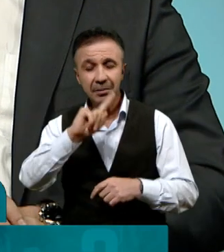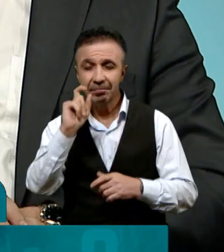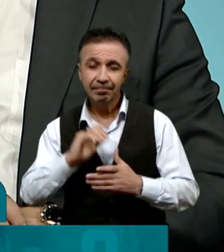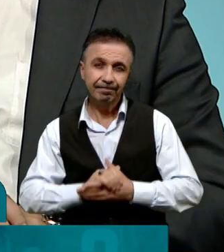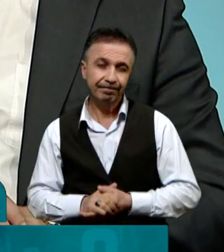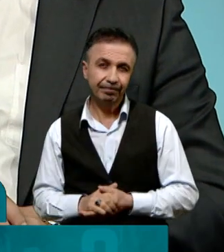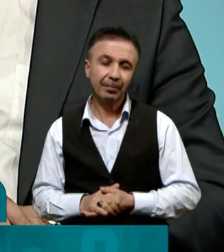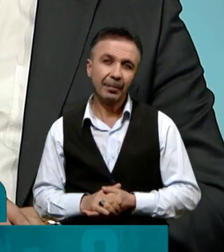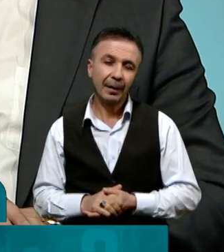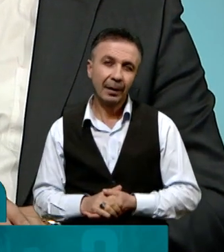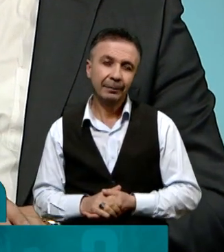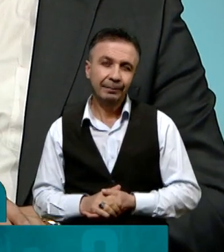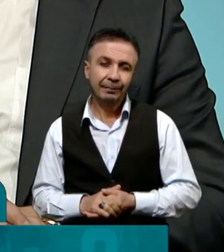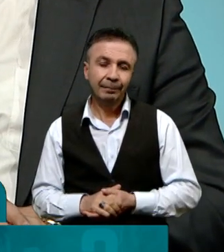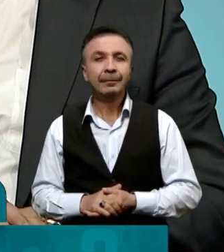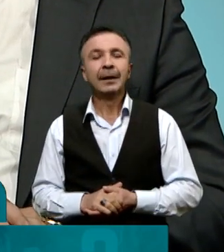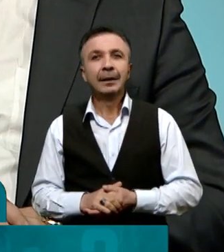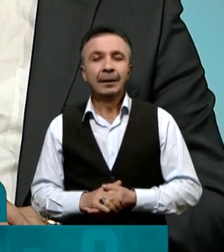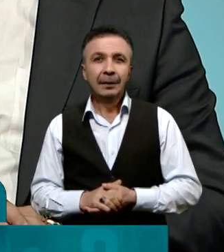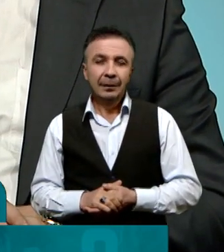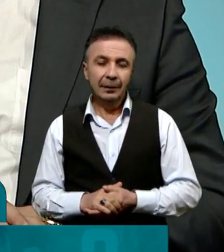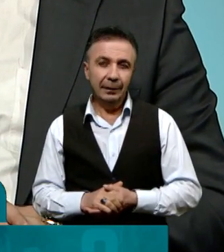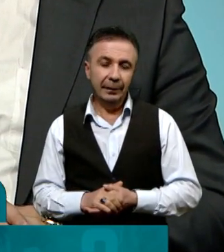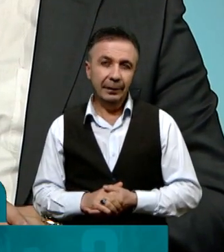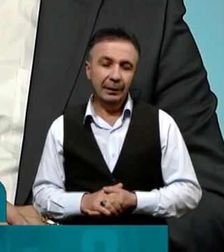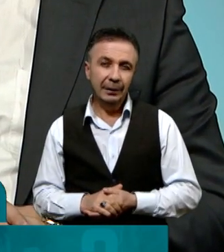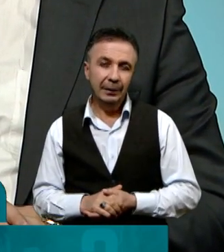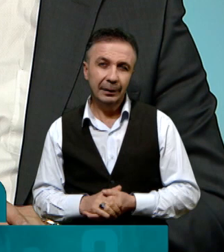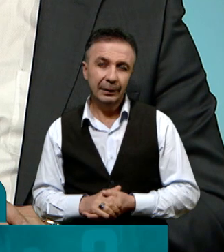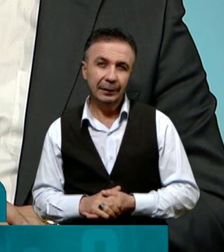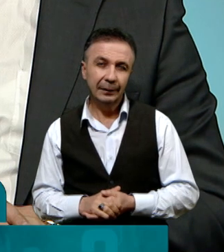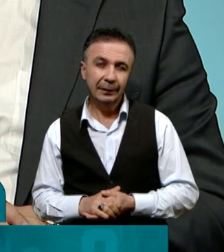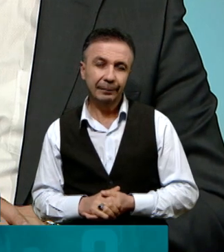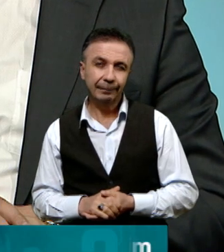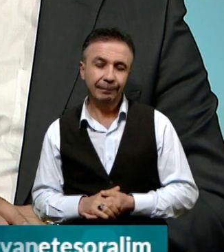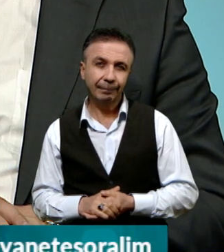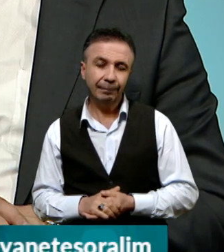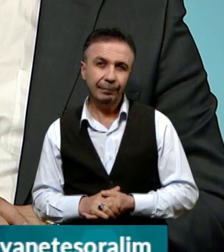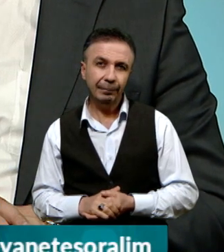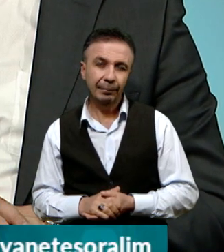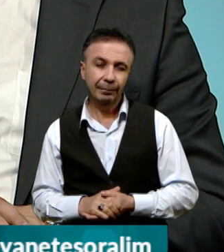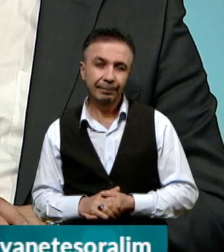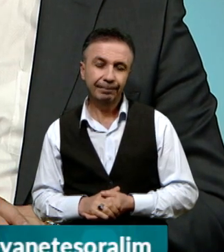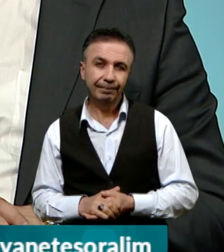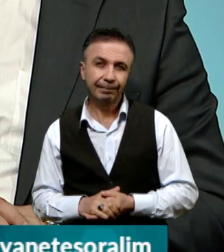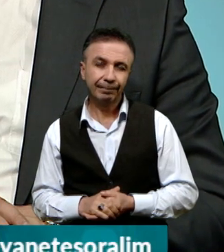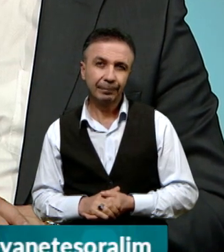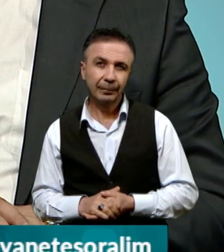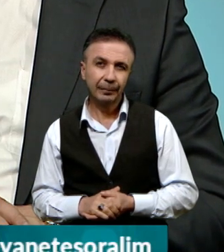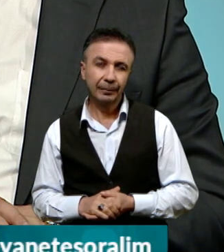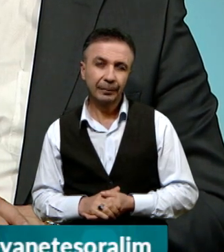ne diyecek. Kahramanmaraş'a selamlarımızı iletiyoruz. Sizden dua bekleriz. Bereketli akşamlarınız olsun. Kendinize iyi